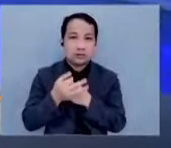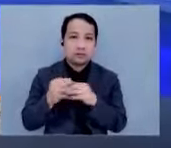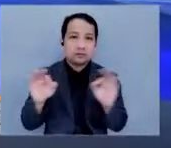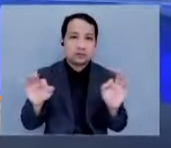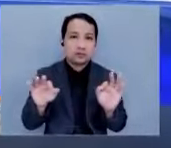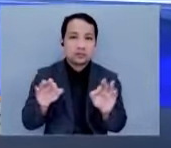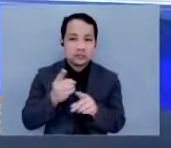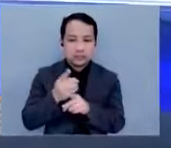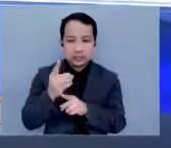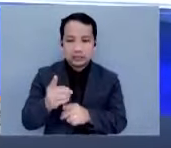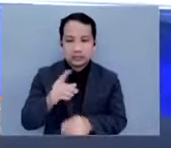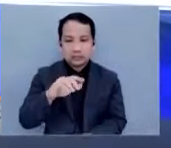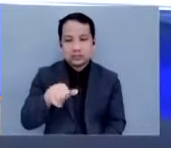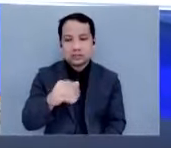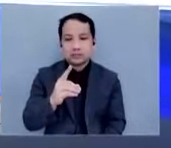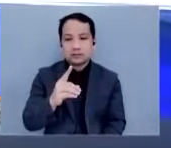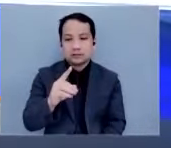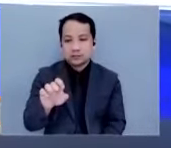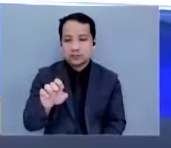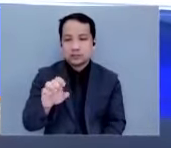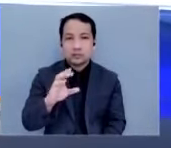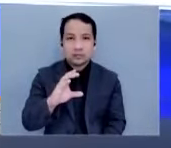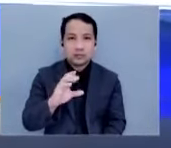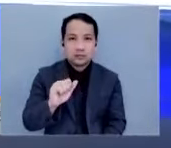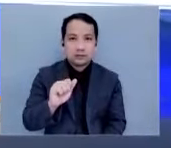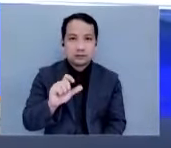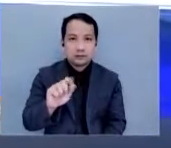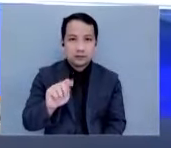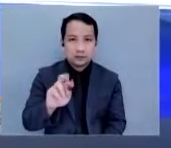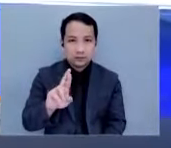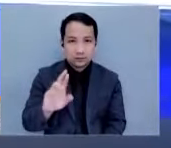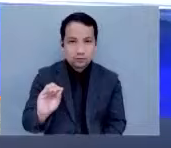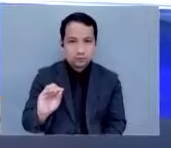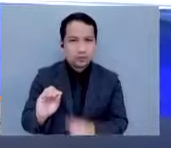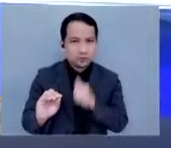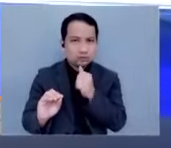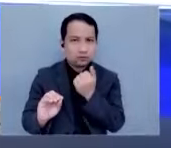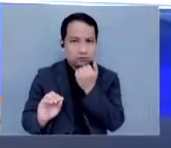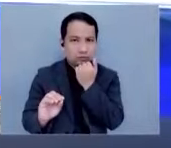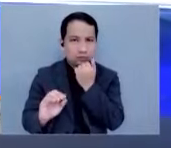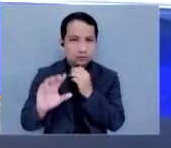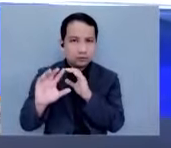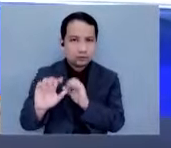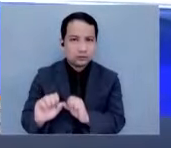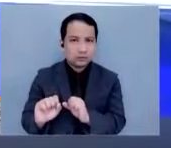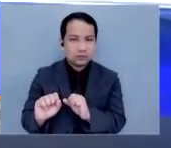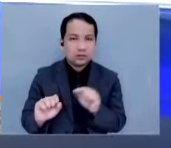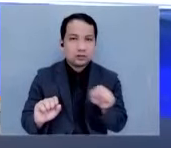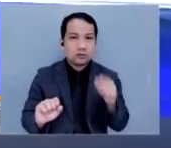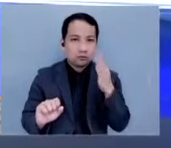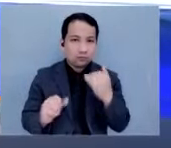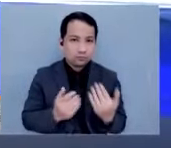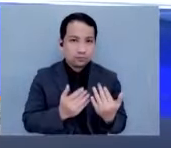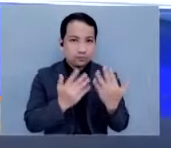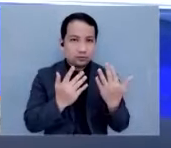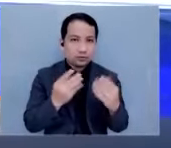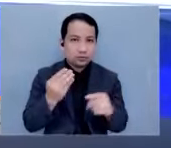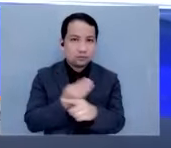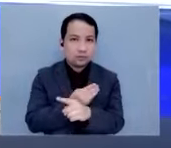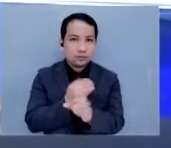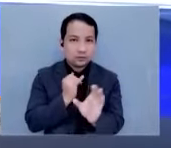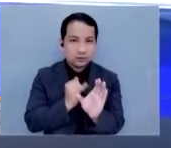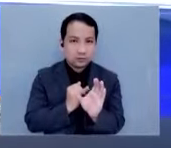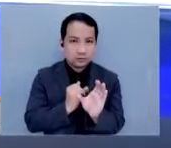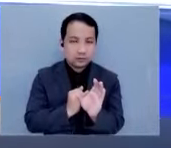Castro at tatlo niyang kasamahan. Illegal daw kasi ang pagkakaresto sa kanila matapos akusang nanunog ng modern jeep sa